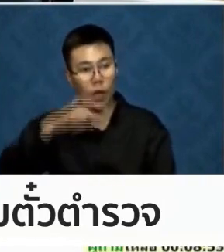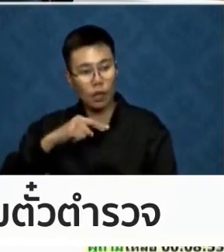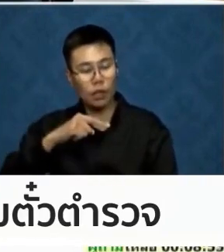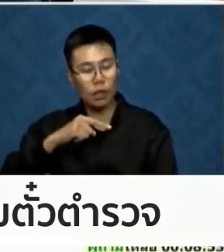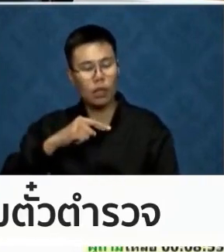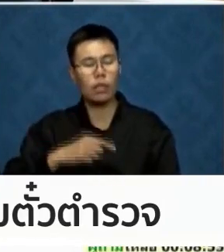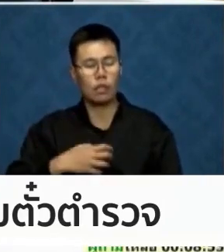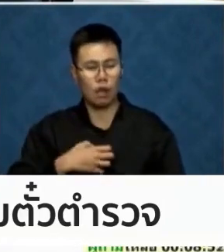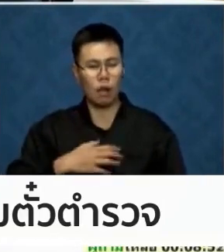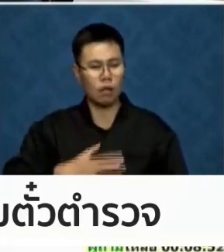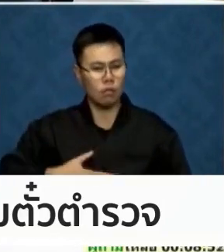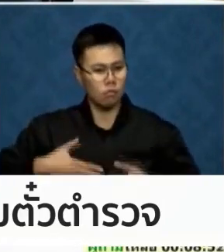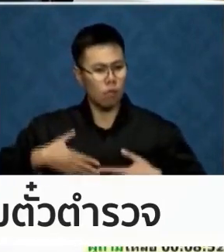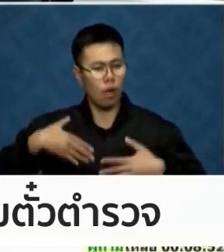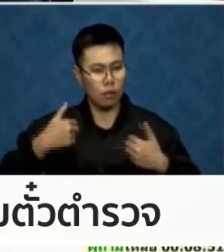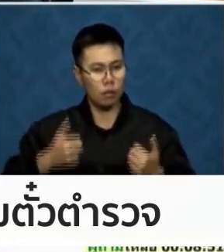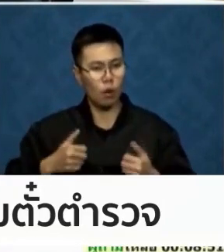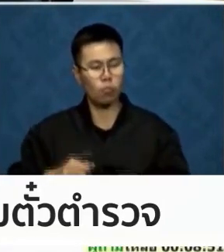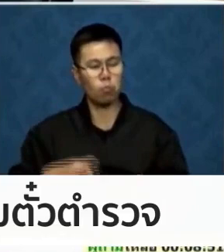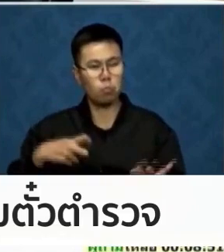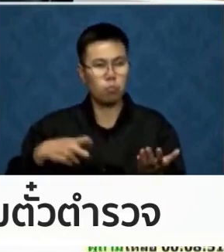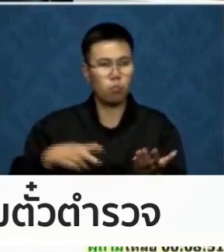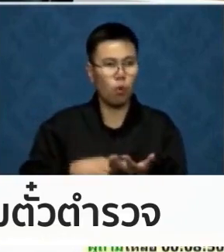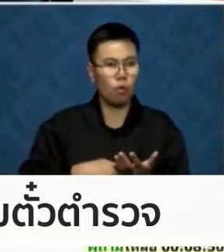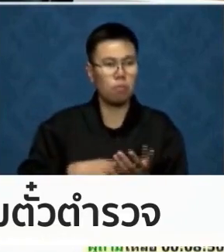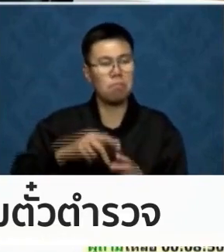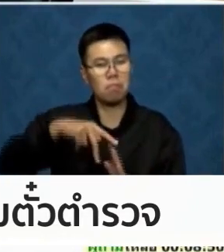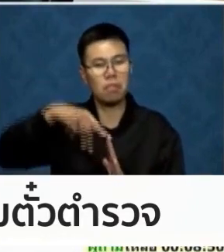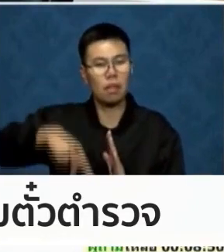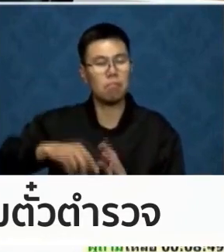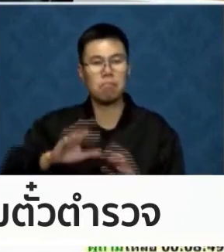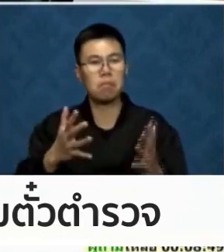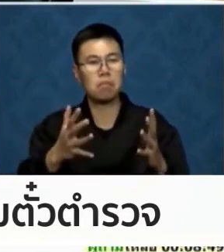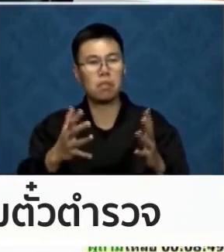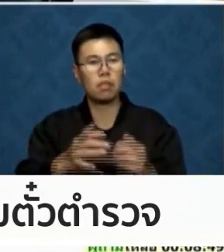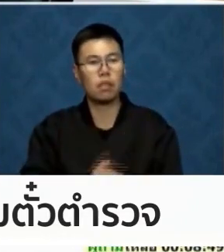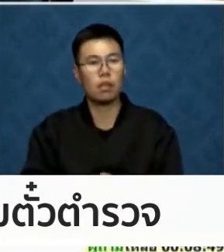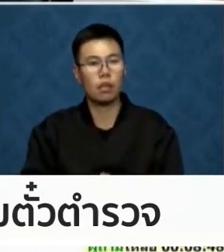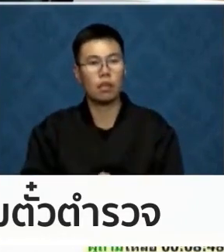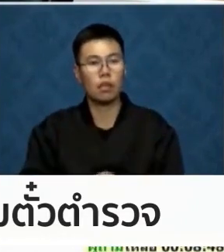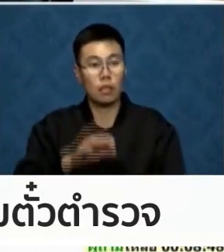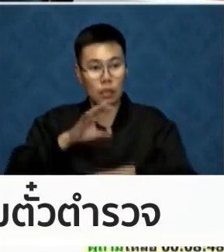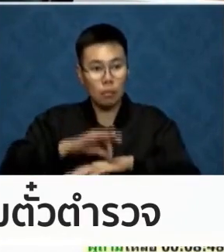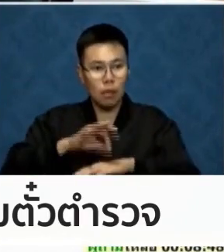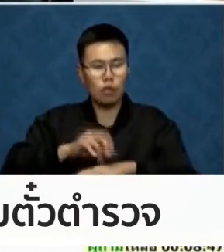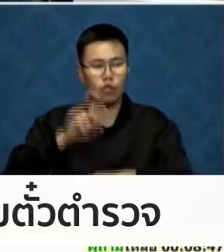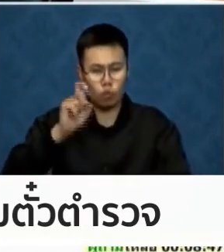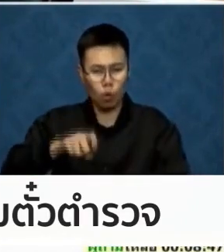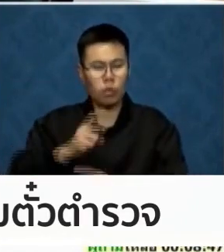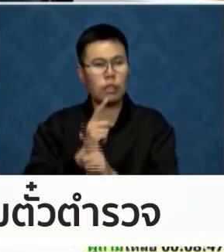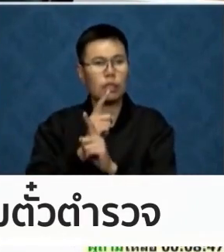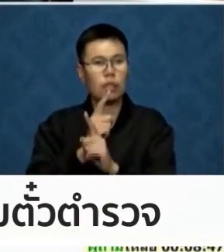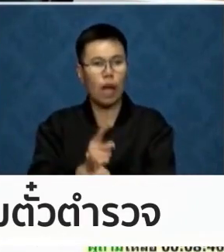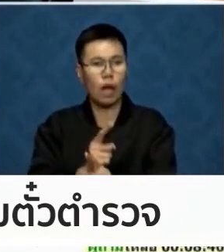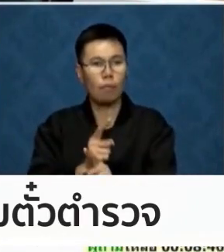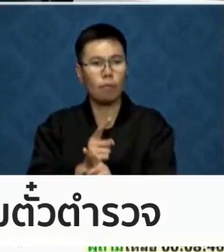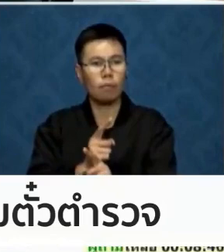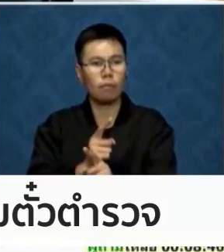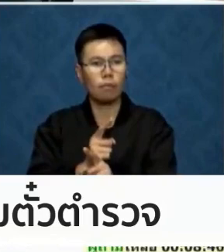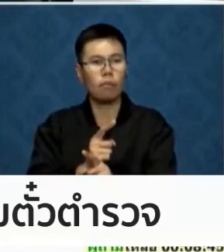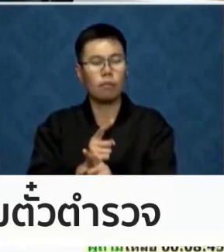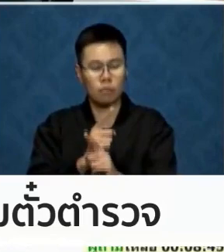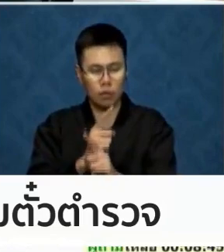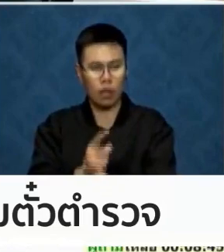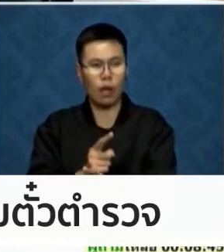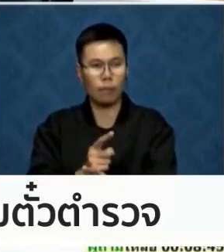ายใจว่าตั๋วตำรวจจะไม่มีการแต่งตั้งโยกย้ายจะต้องเป็นไปดักตามหลักธรรมาภิบาลเป็นไปต